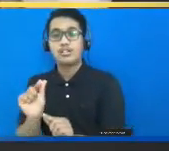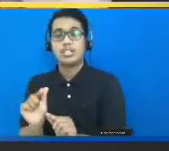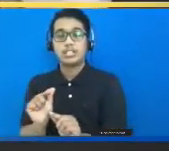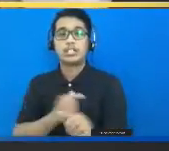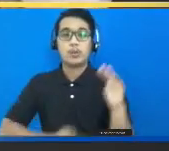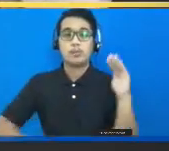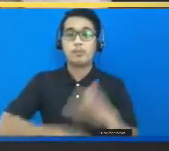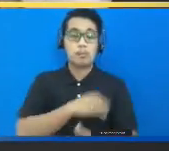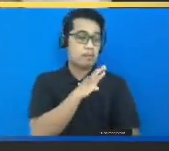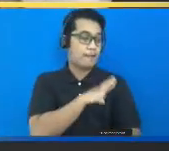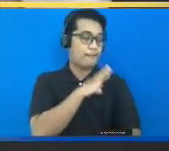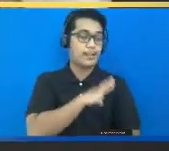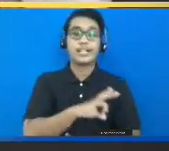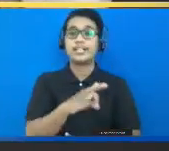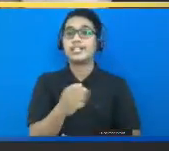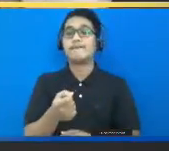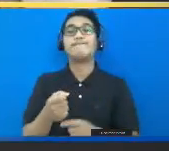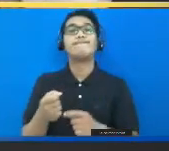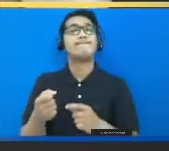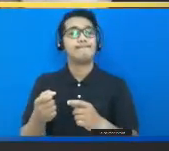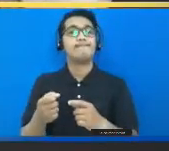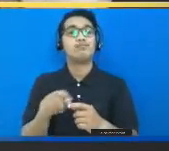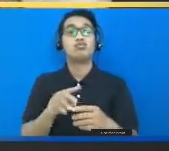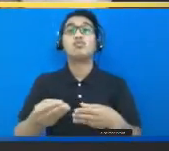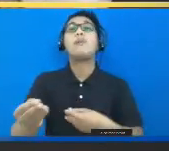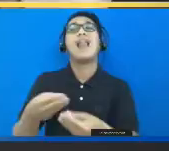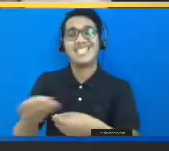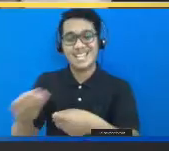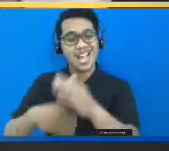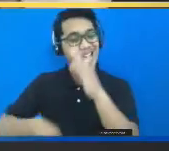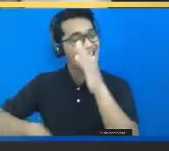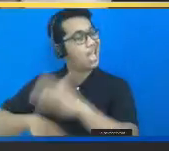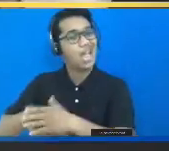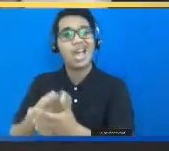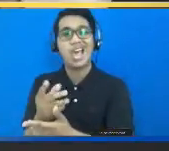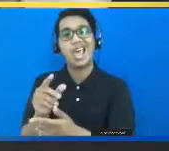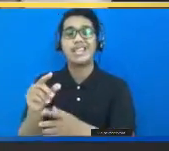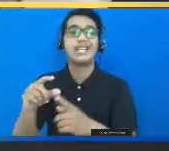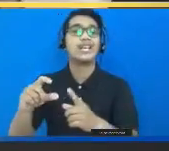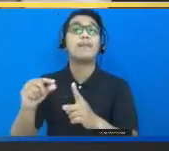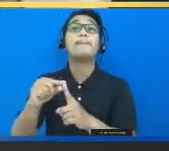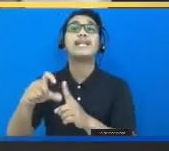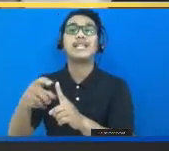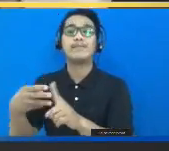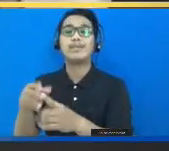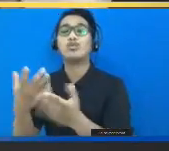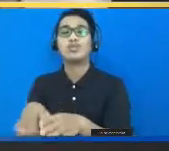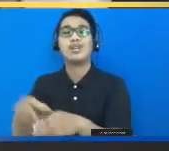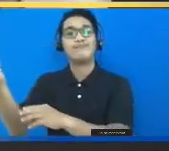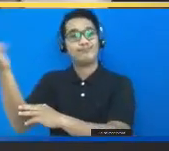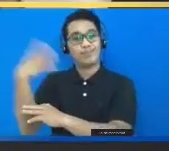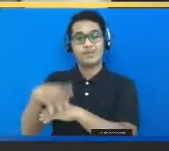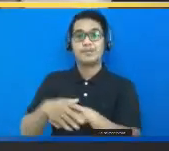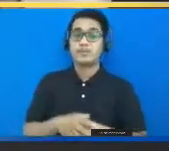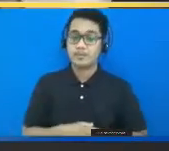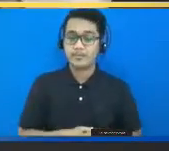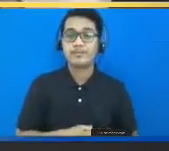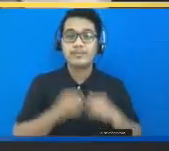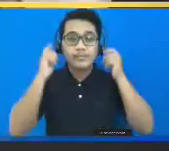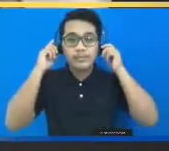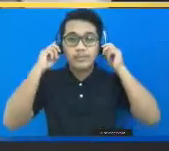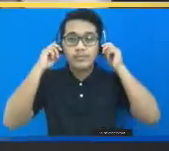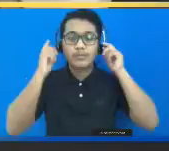tentu kita juga harus memperkuat di sisi belanja dengan DP yang tadi disebutkan jeruk gas editing